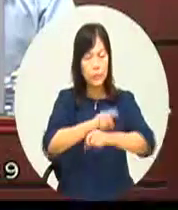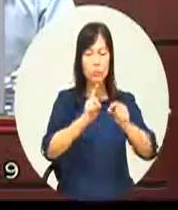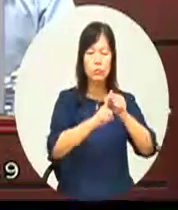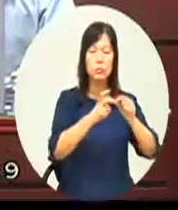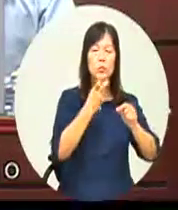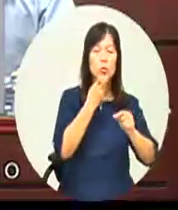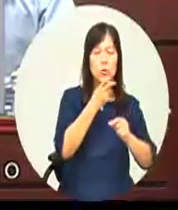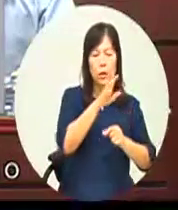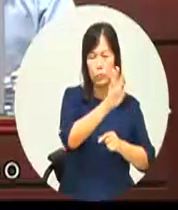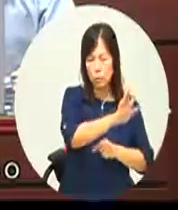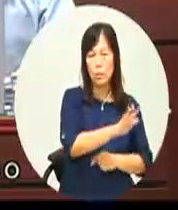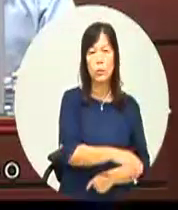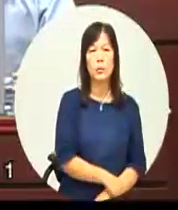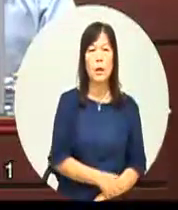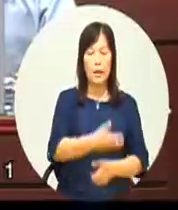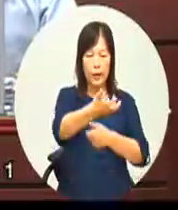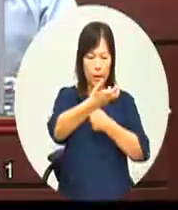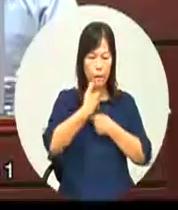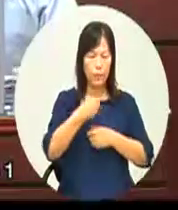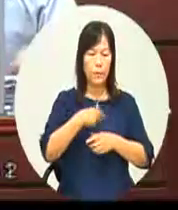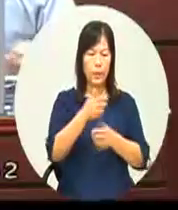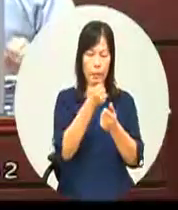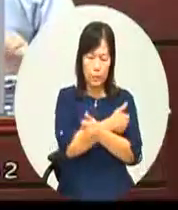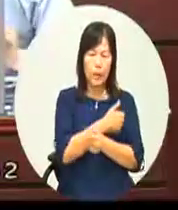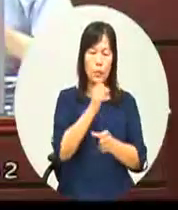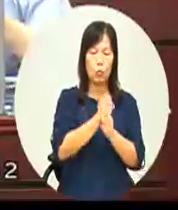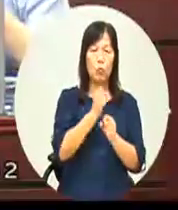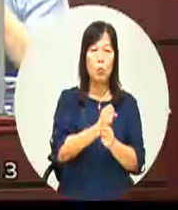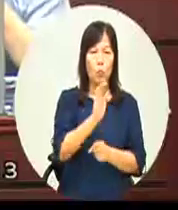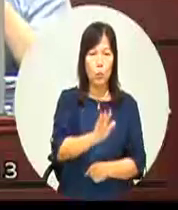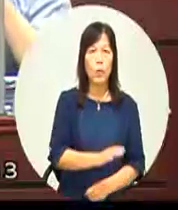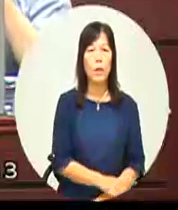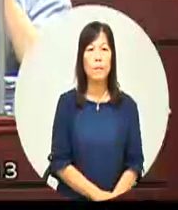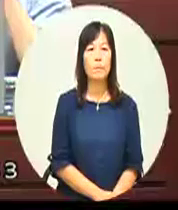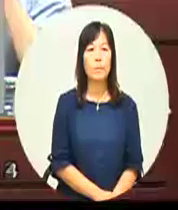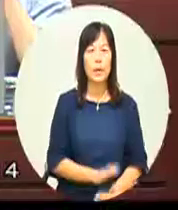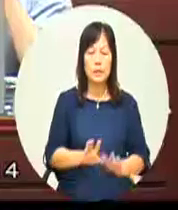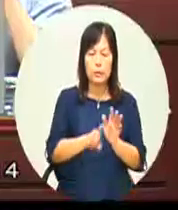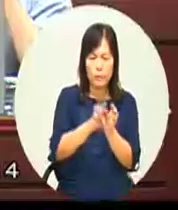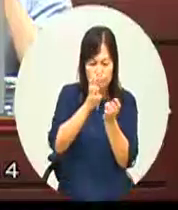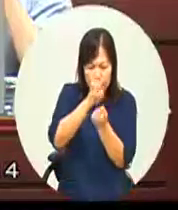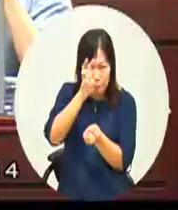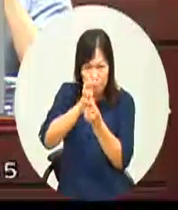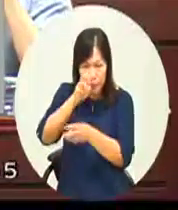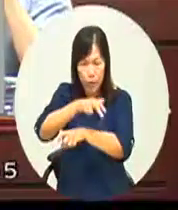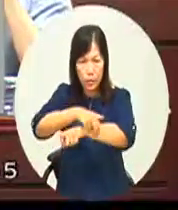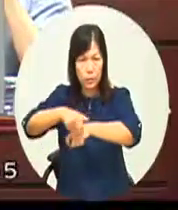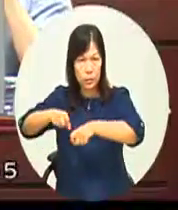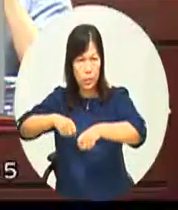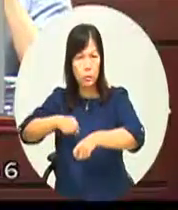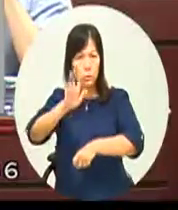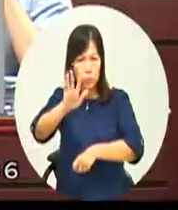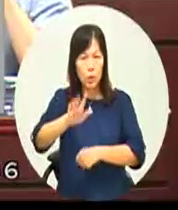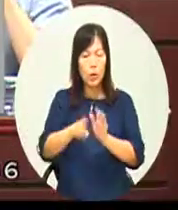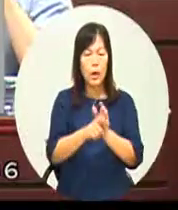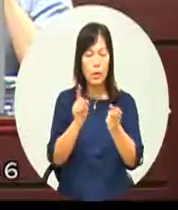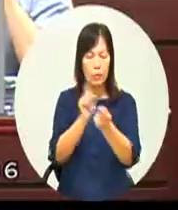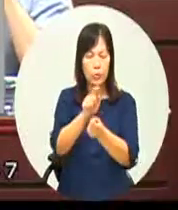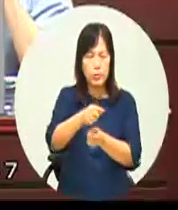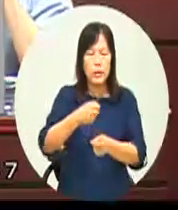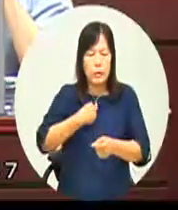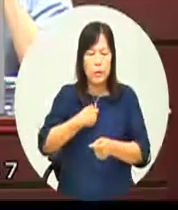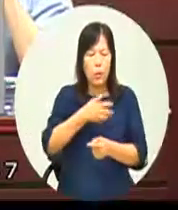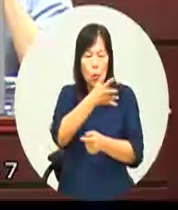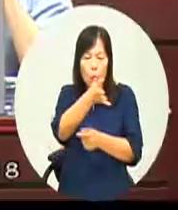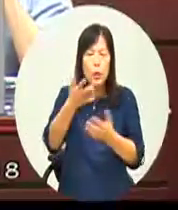计划，交由我们新工处来代办。那目前好像在做西部设计，那我们也会来了解一下，